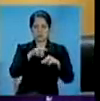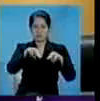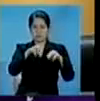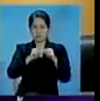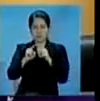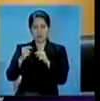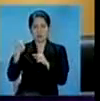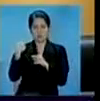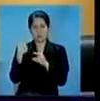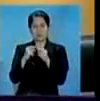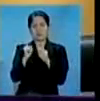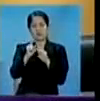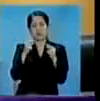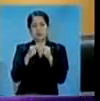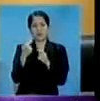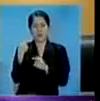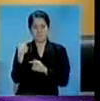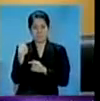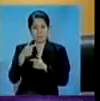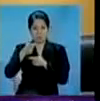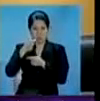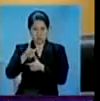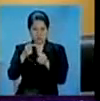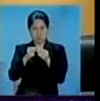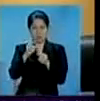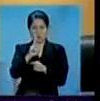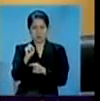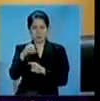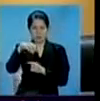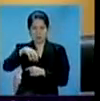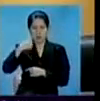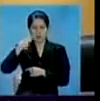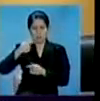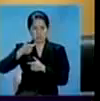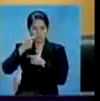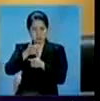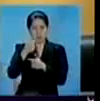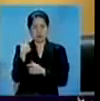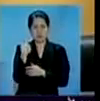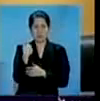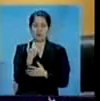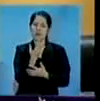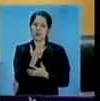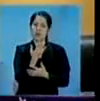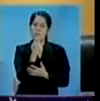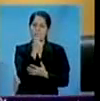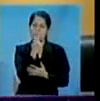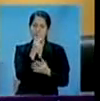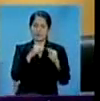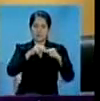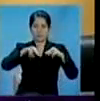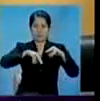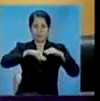การยิงออกจากบริเวณที่รัฐสภาเนี่ยครับท่านประธานครับแต่ว่าก็จะต้องดูกันต่